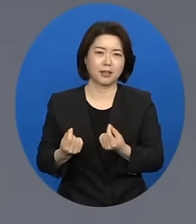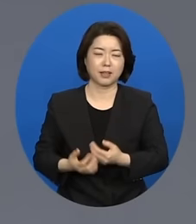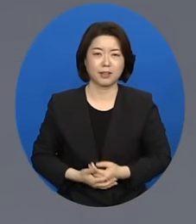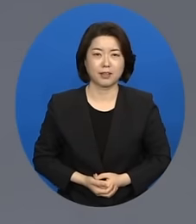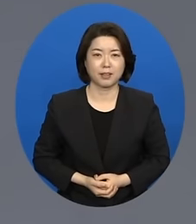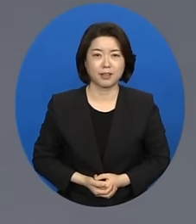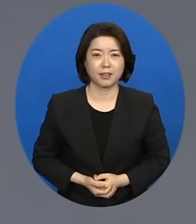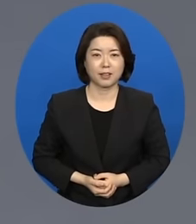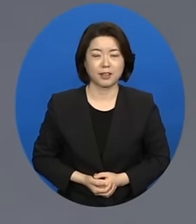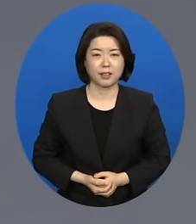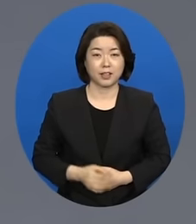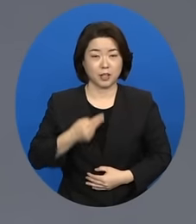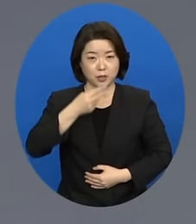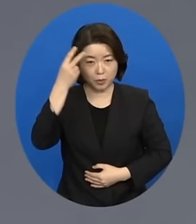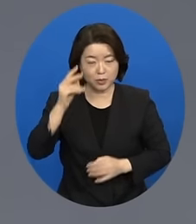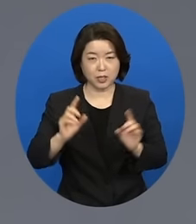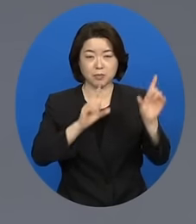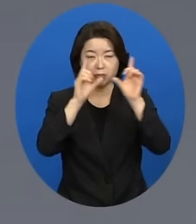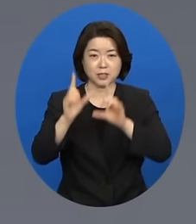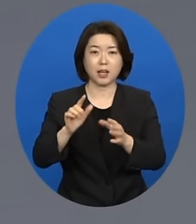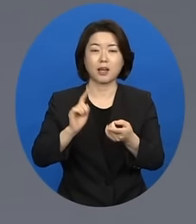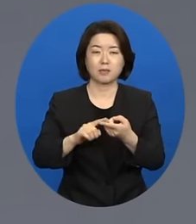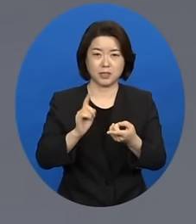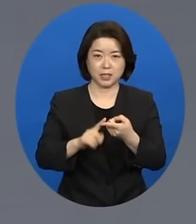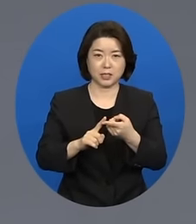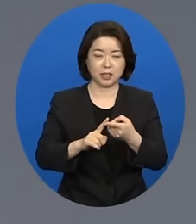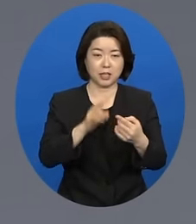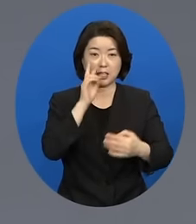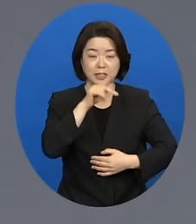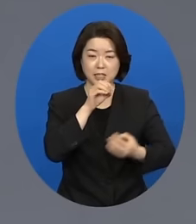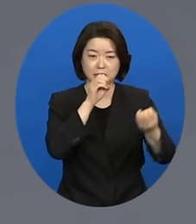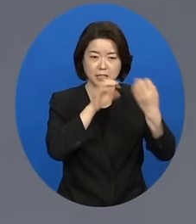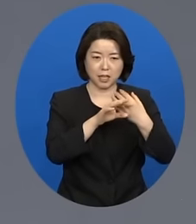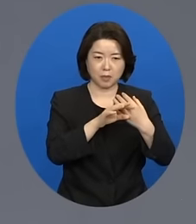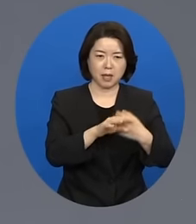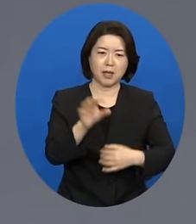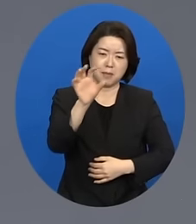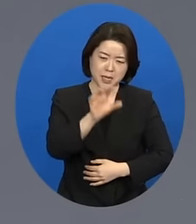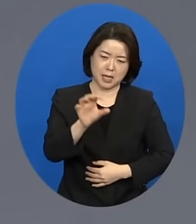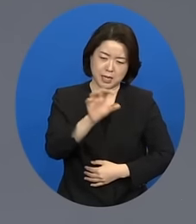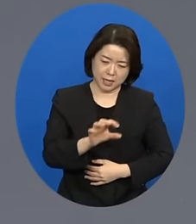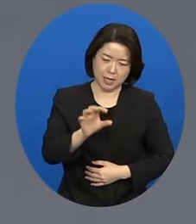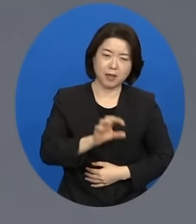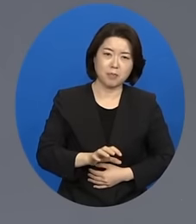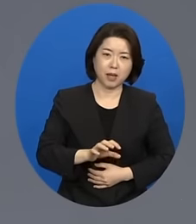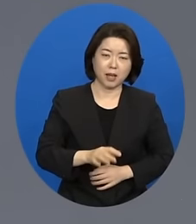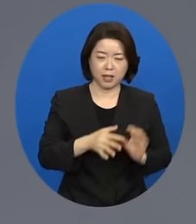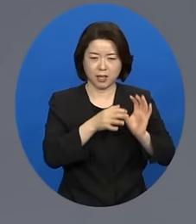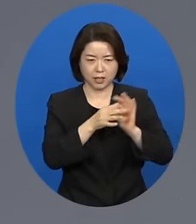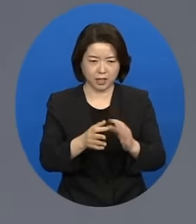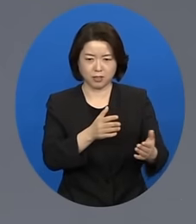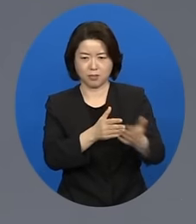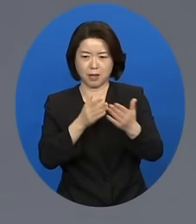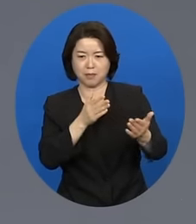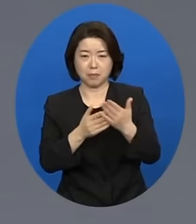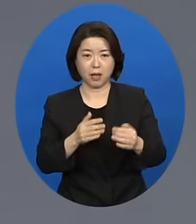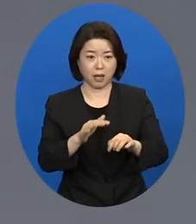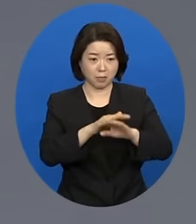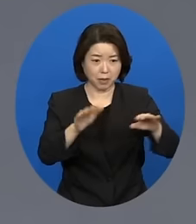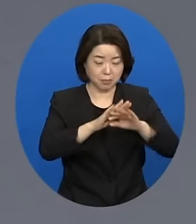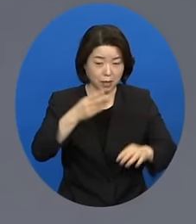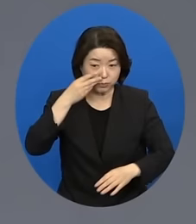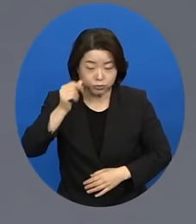요셉은 정말 그 삶 자체가 오답의 연속이었습니다. 계속해서 풀리지 않고 계속해서